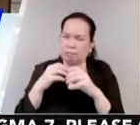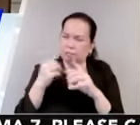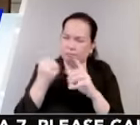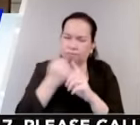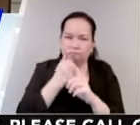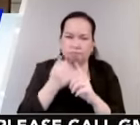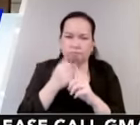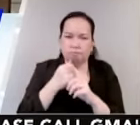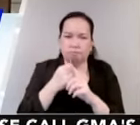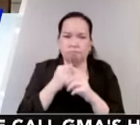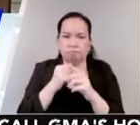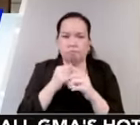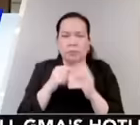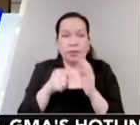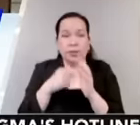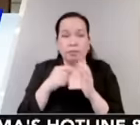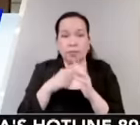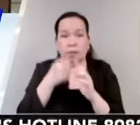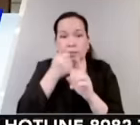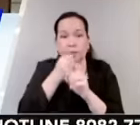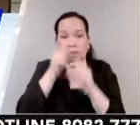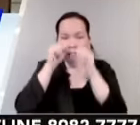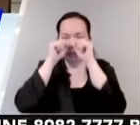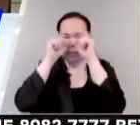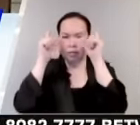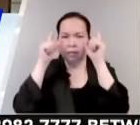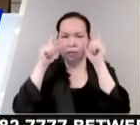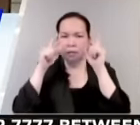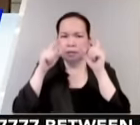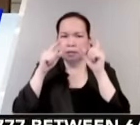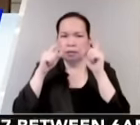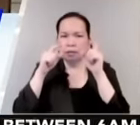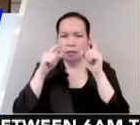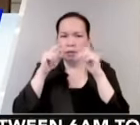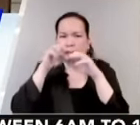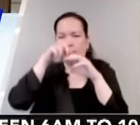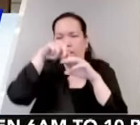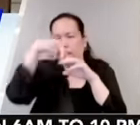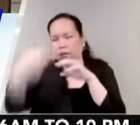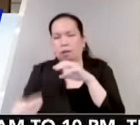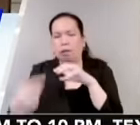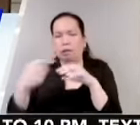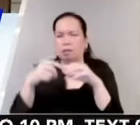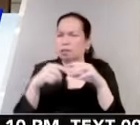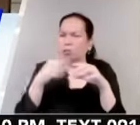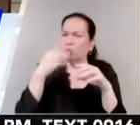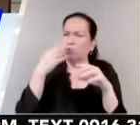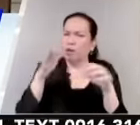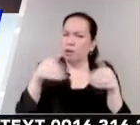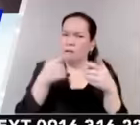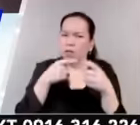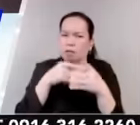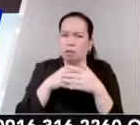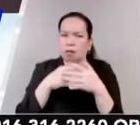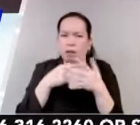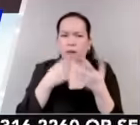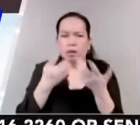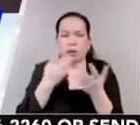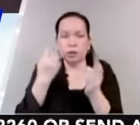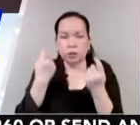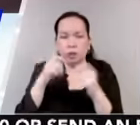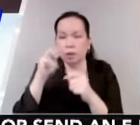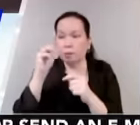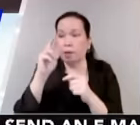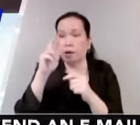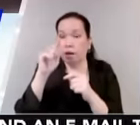po na minsan, ngayon po bumabagsak po siya. Ngayon, hindi ko po alam, pinapa-MRI po siya. Ayon sa abogado